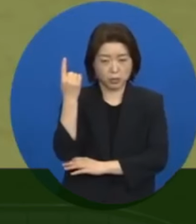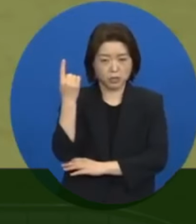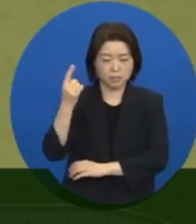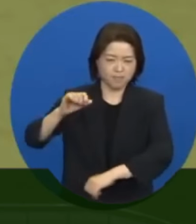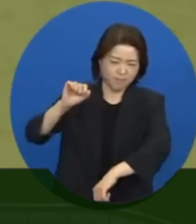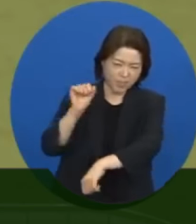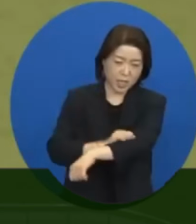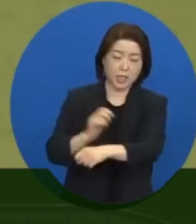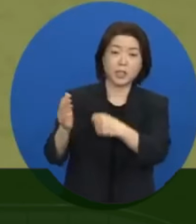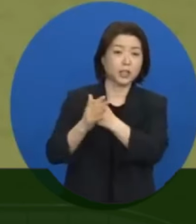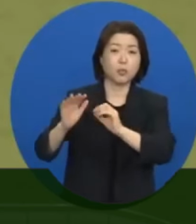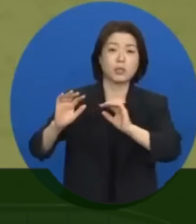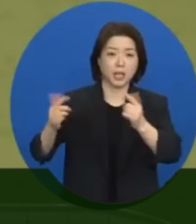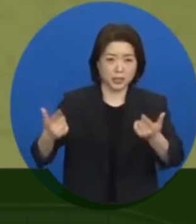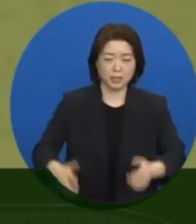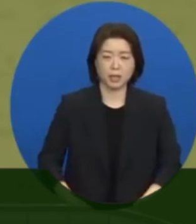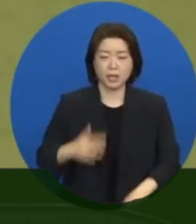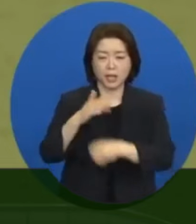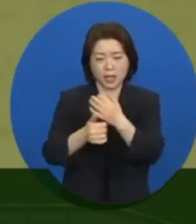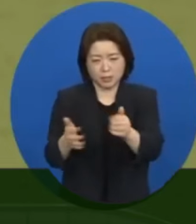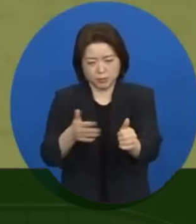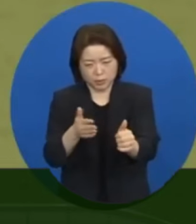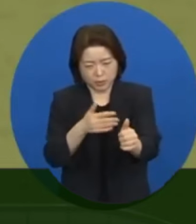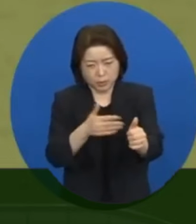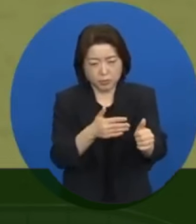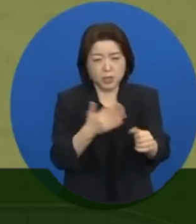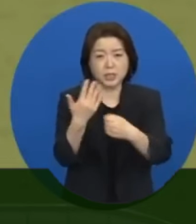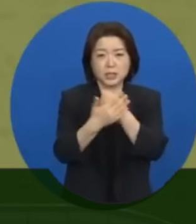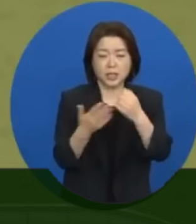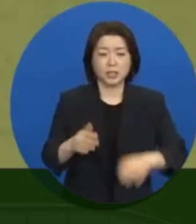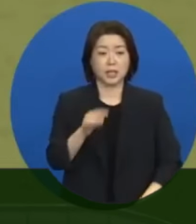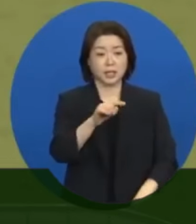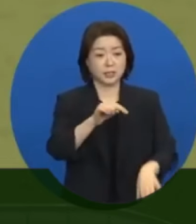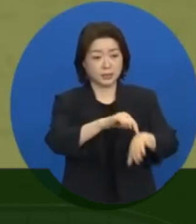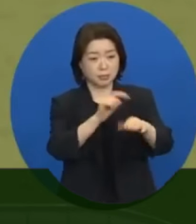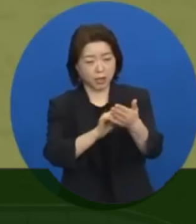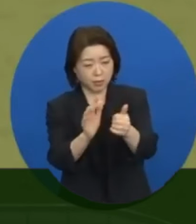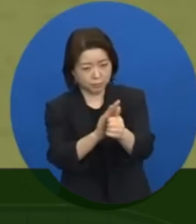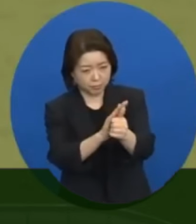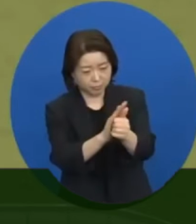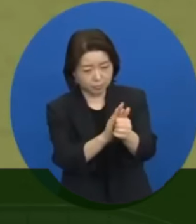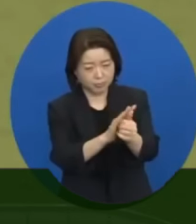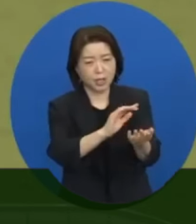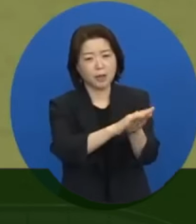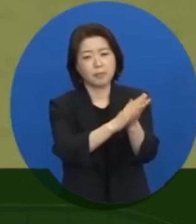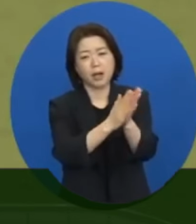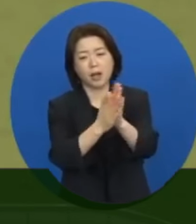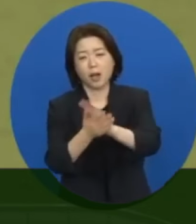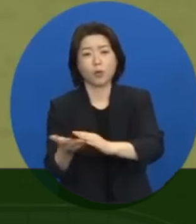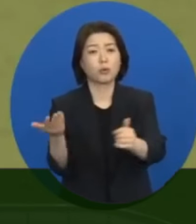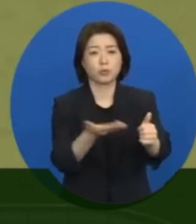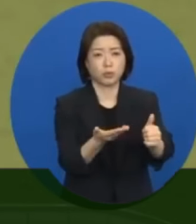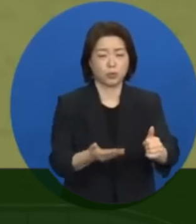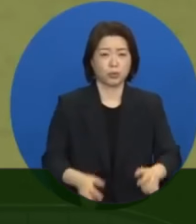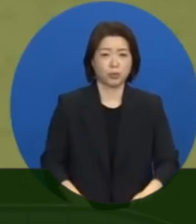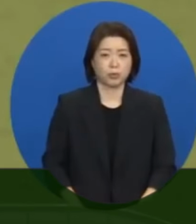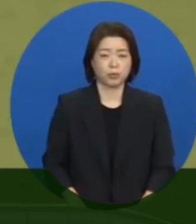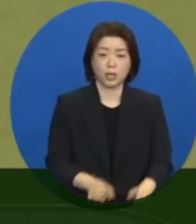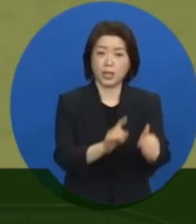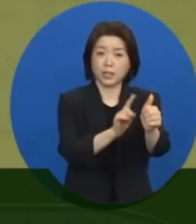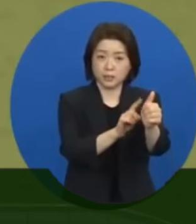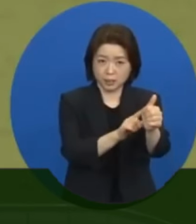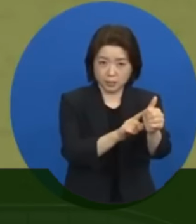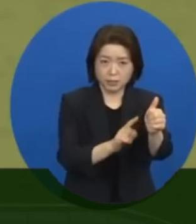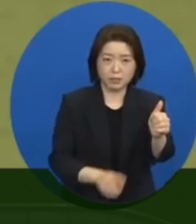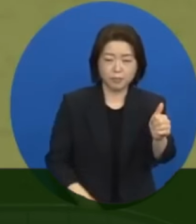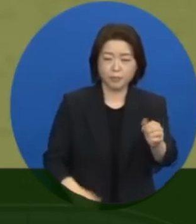아니라 하나님의 섭리적인 은혜가 그의 마음을 만져서 바꾸었다는 거예요 그에게는